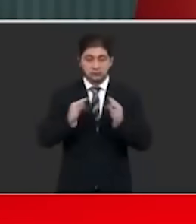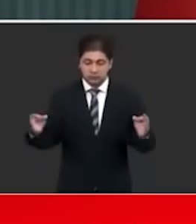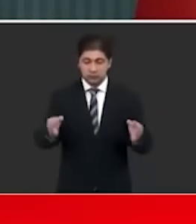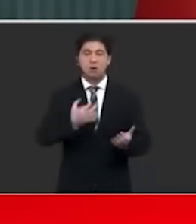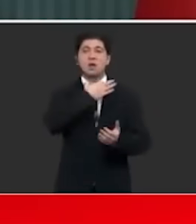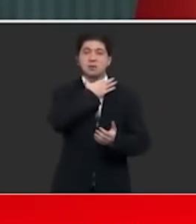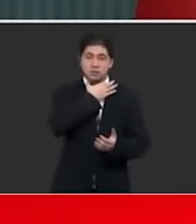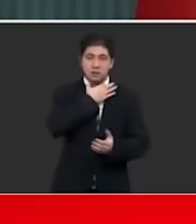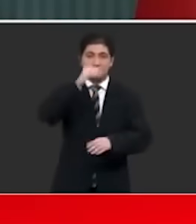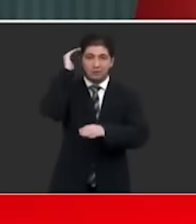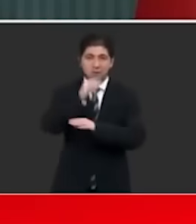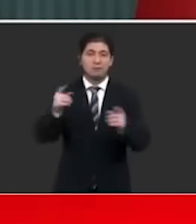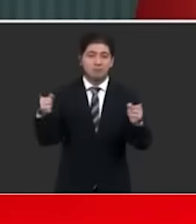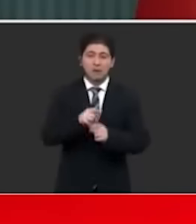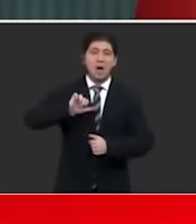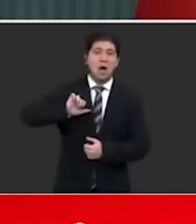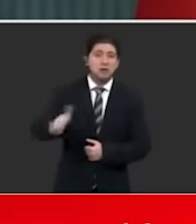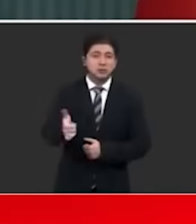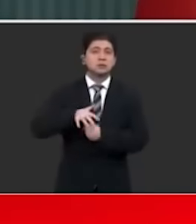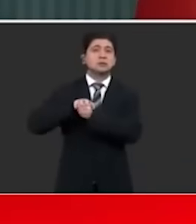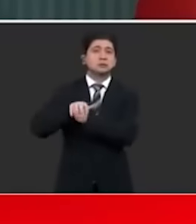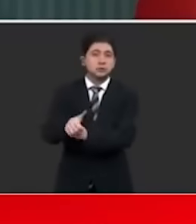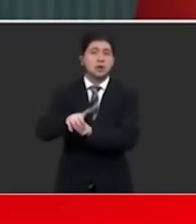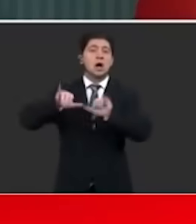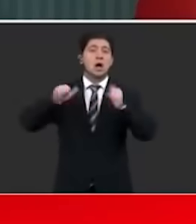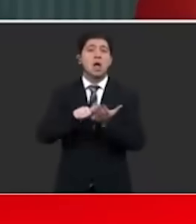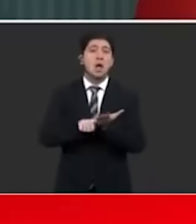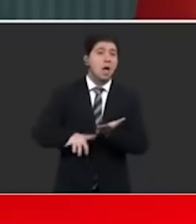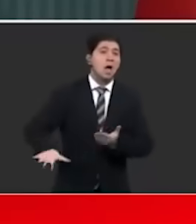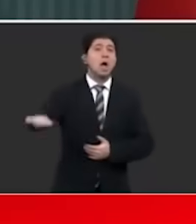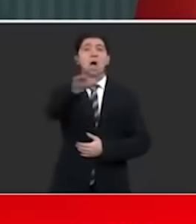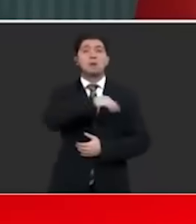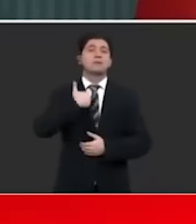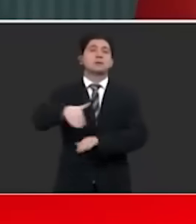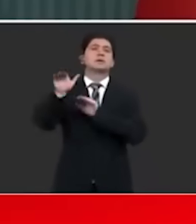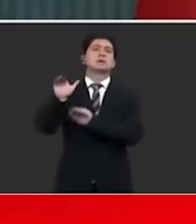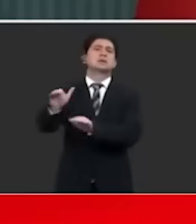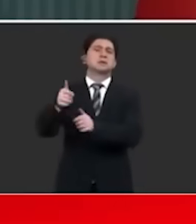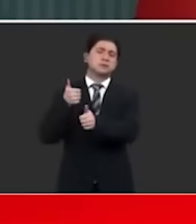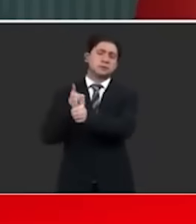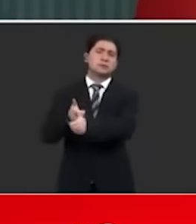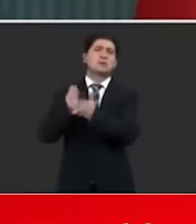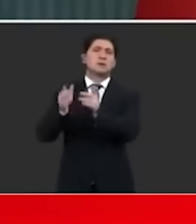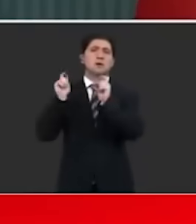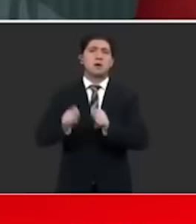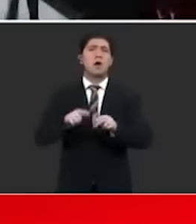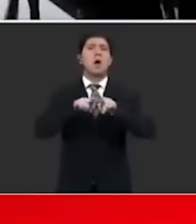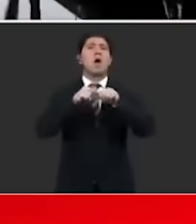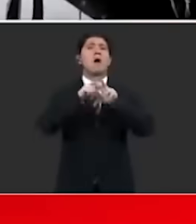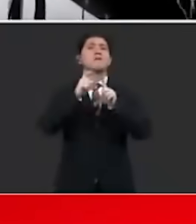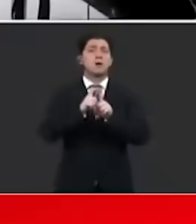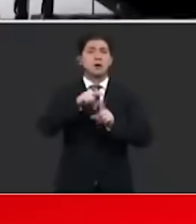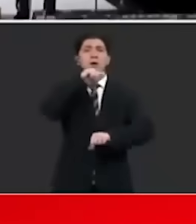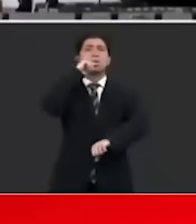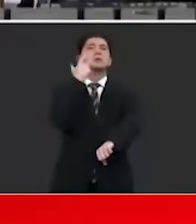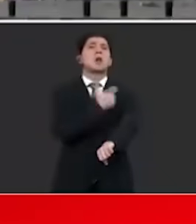mağdurun, ezilenlerin, zulme ve baskıya uğrayanların yanındayız. AFAD'ımızla,